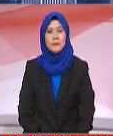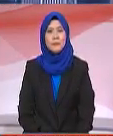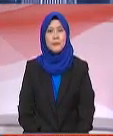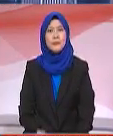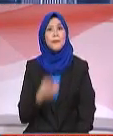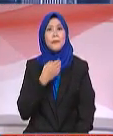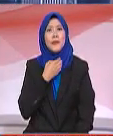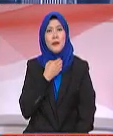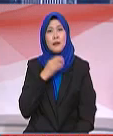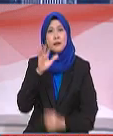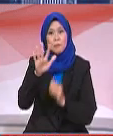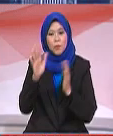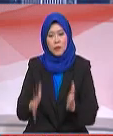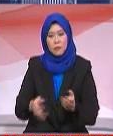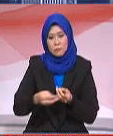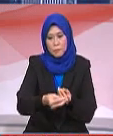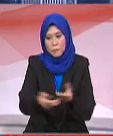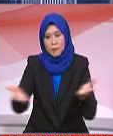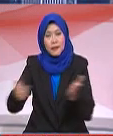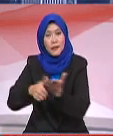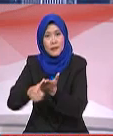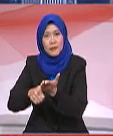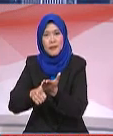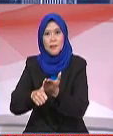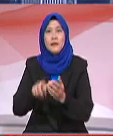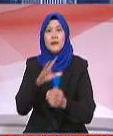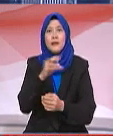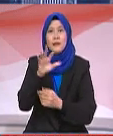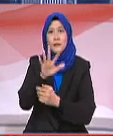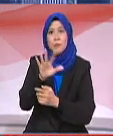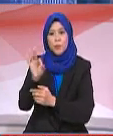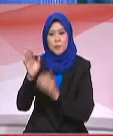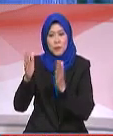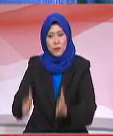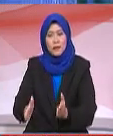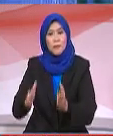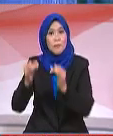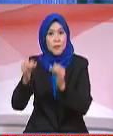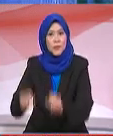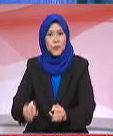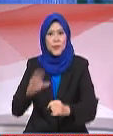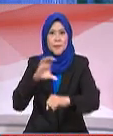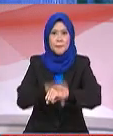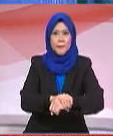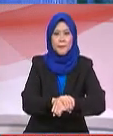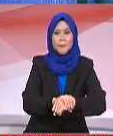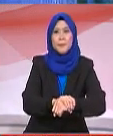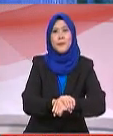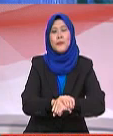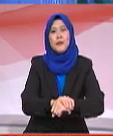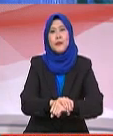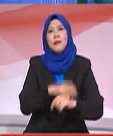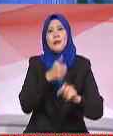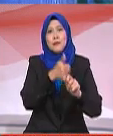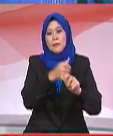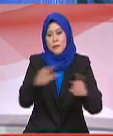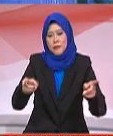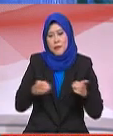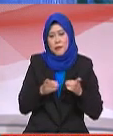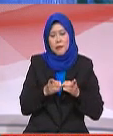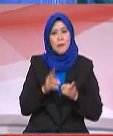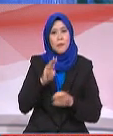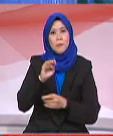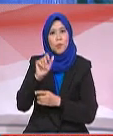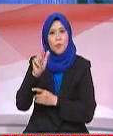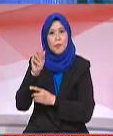Diperak pula 5 pengedar dadah antara 39 individu ditahan dalam op sarang khas narkotik sekitar daerah Mualim